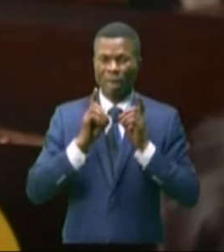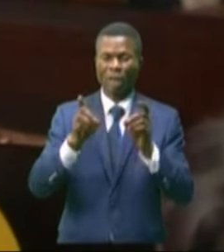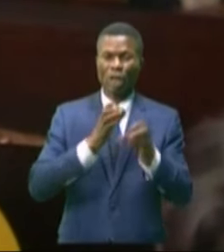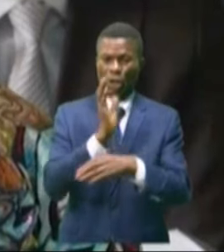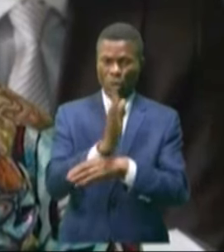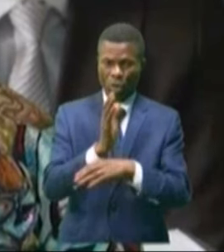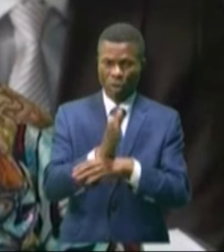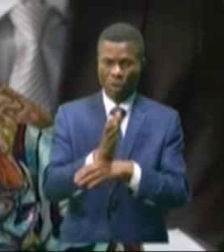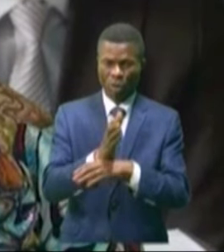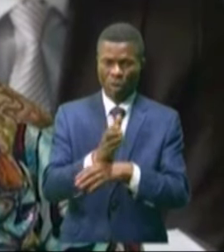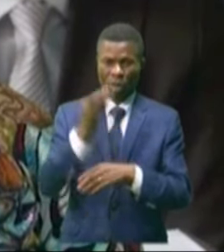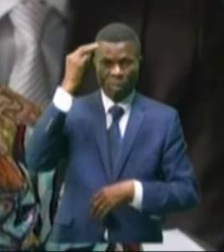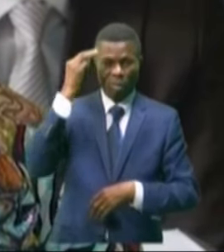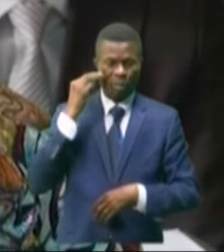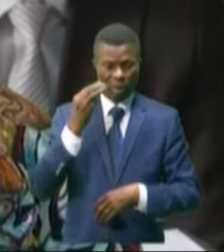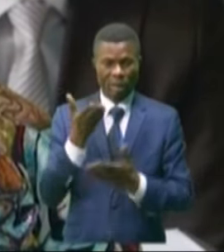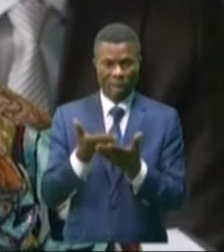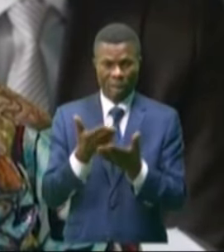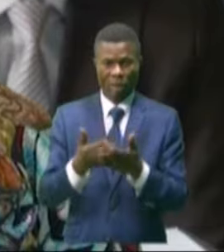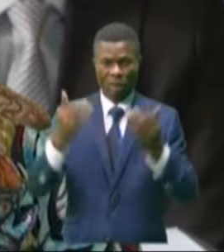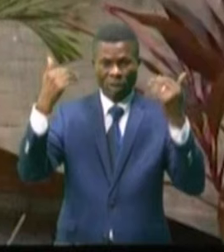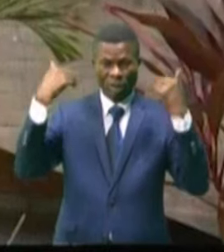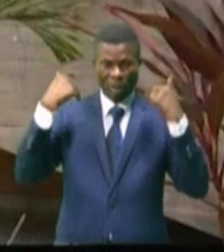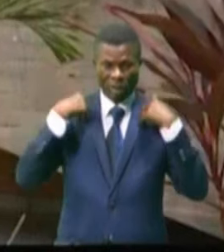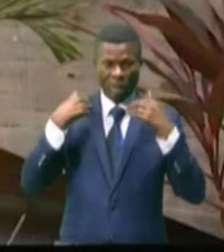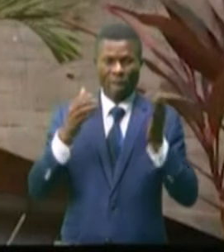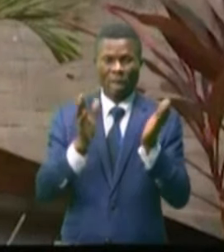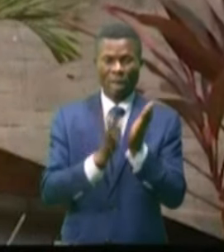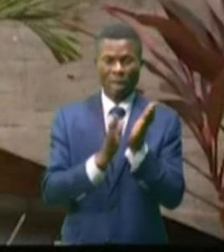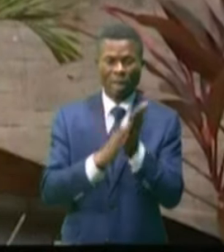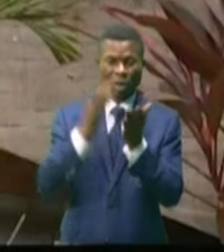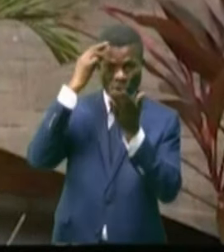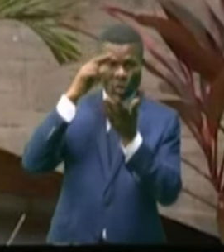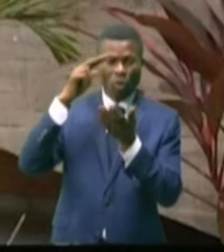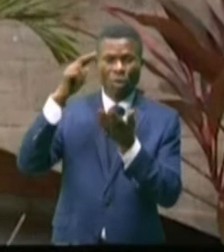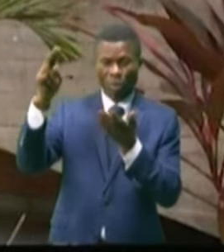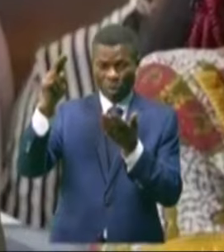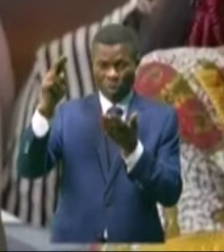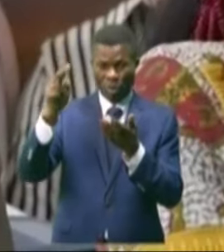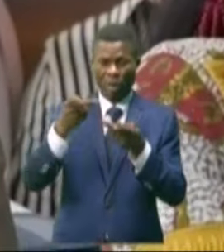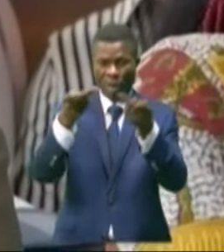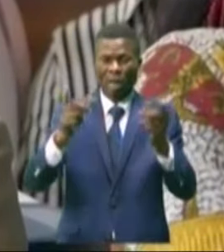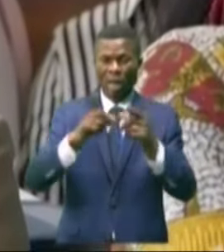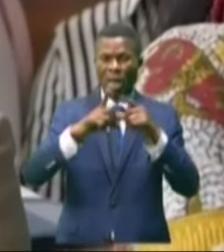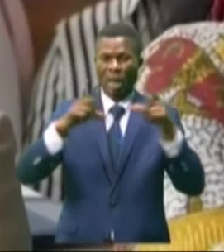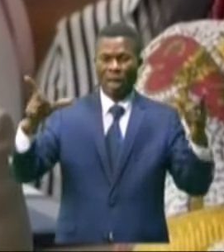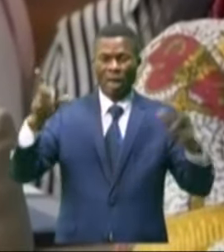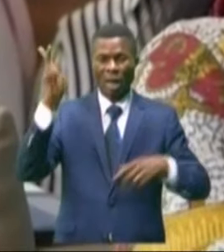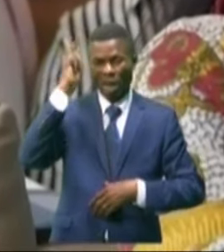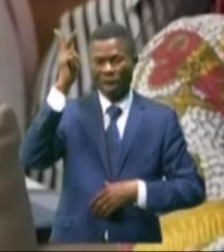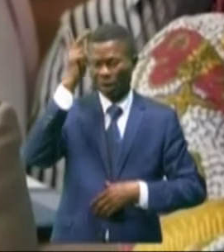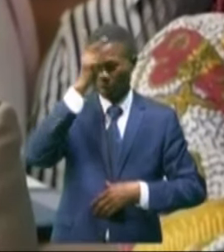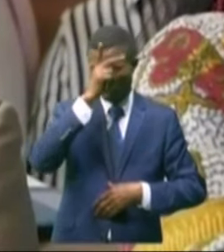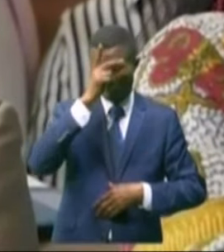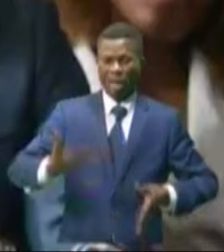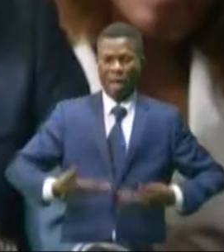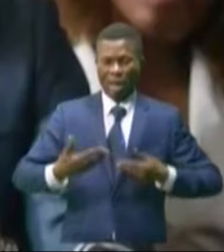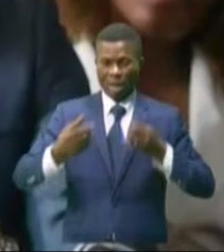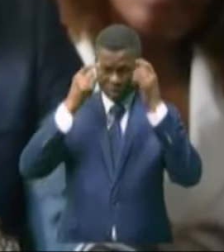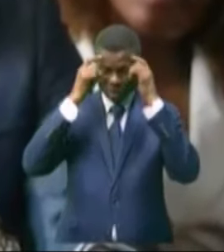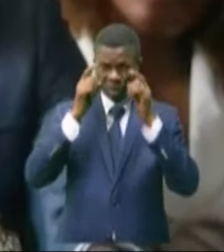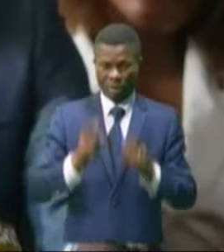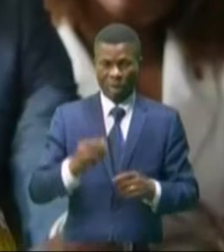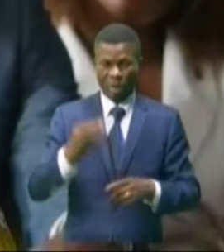de sa ministre des tutelles, le chef des établissements universitaires de l'espace Grand Katanga a salué l'engagement de